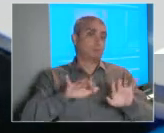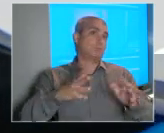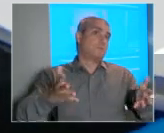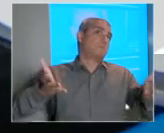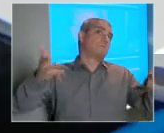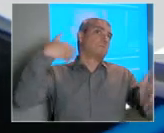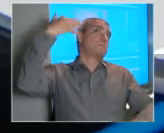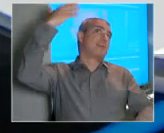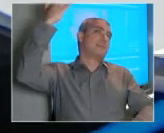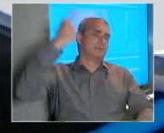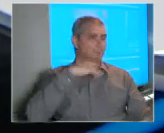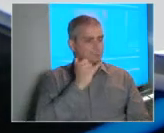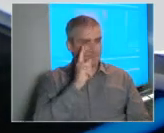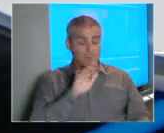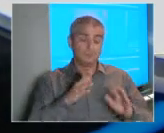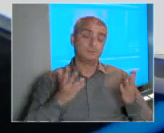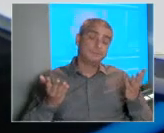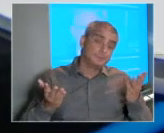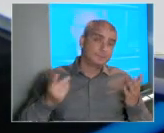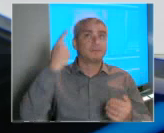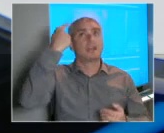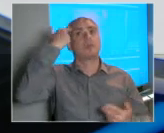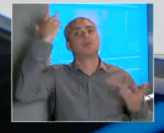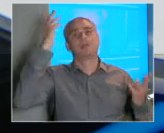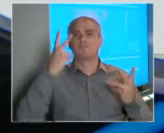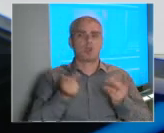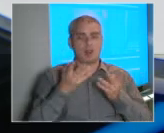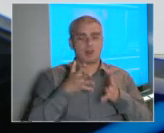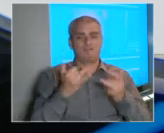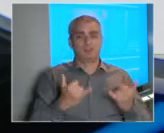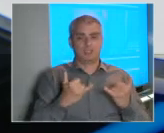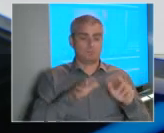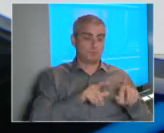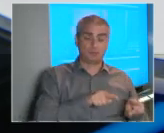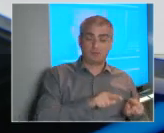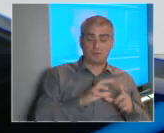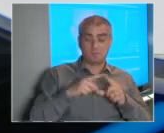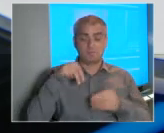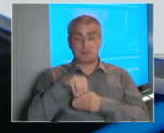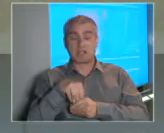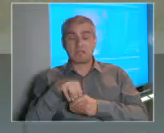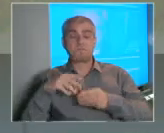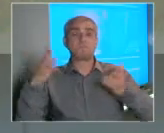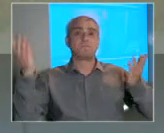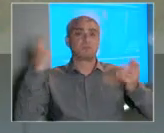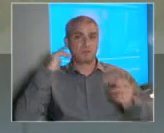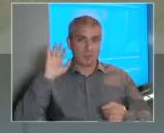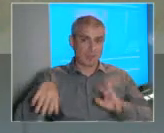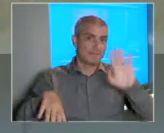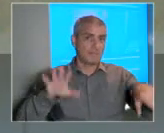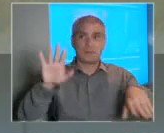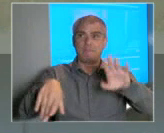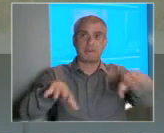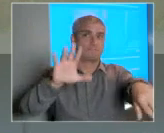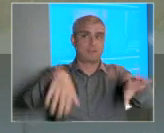יודע. כן, רק שמחשבים, טוב, אלוהים יודע איפה יותר קל לפרוץ היום. מחשבים, פתקים, כבר שמענו גם על דברים